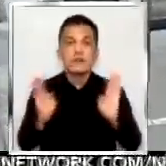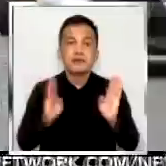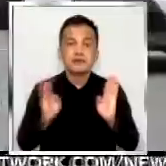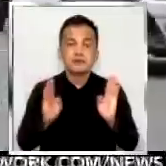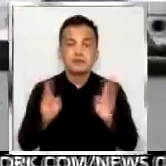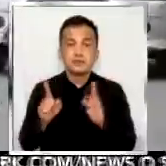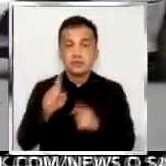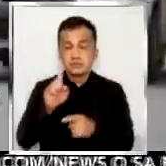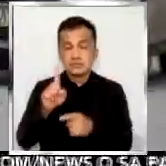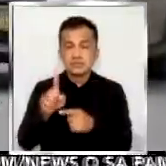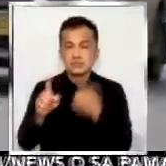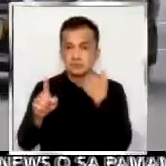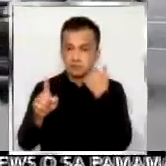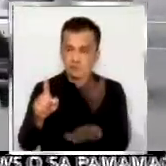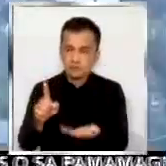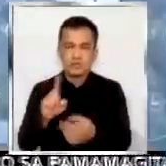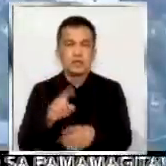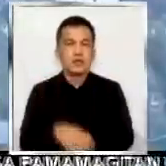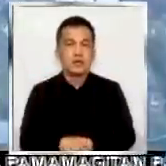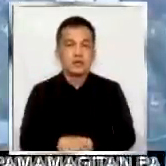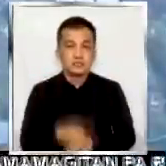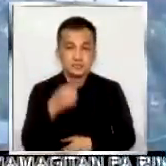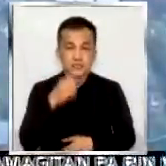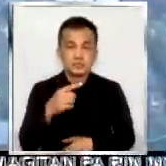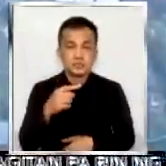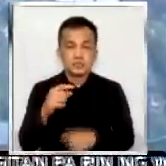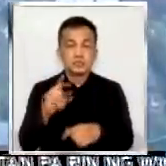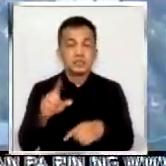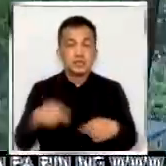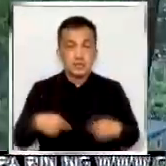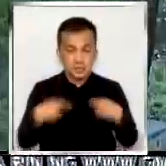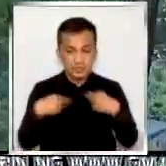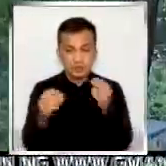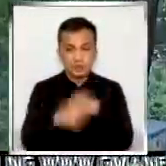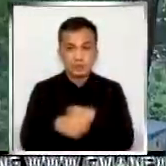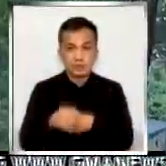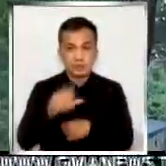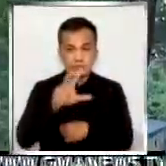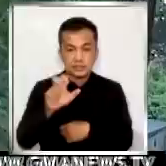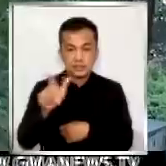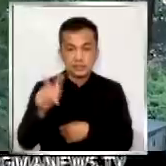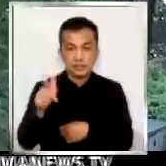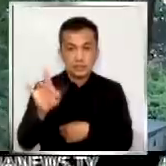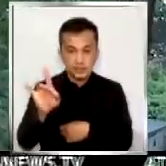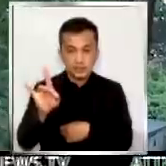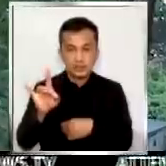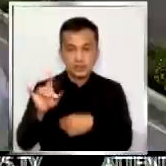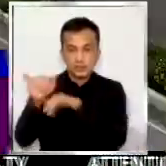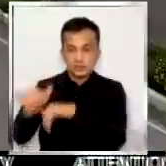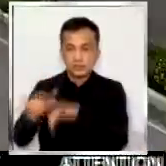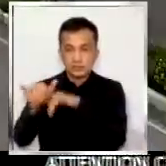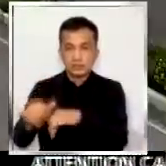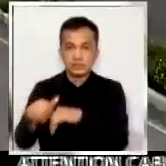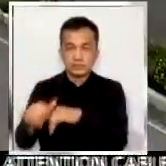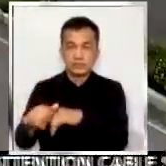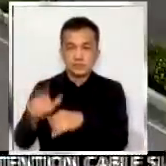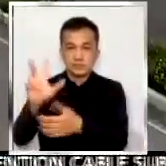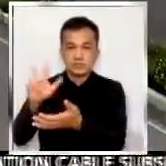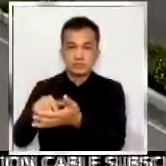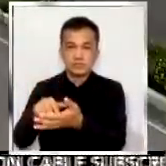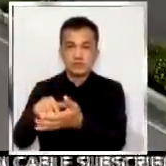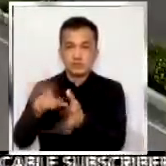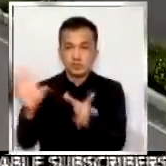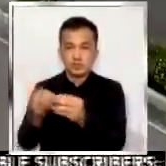nasawi. Ayon sa City Health Office, 328 ang active o nagpapagaling pa sa 3,752 total cases